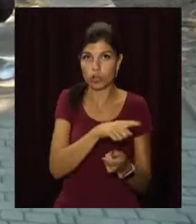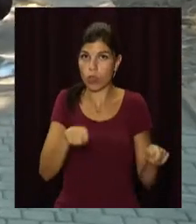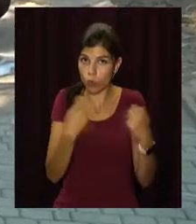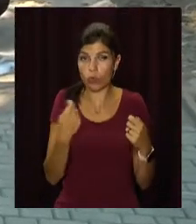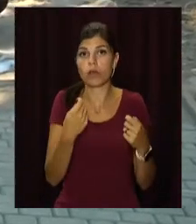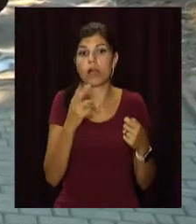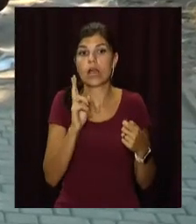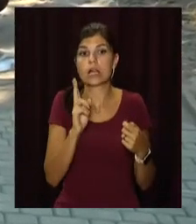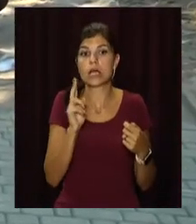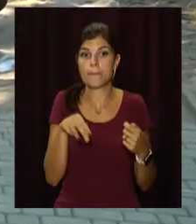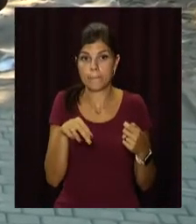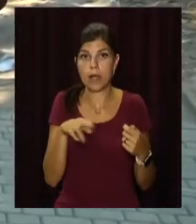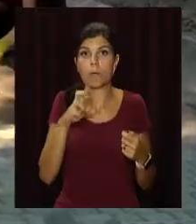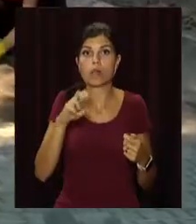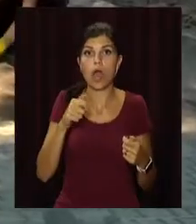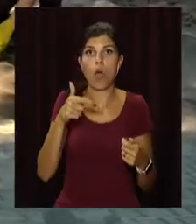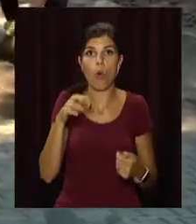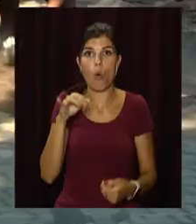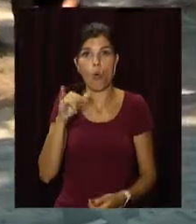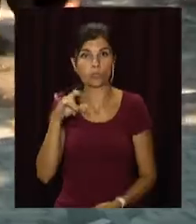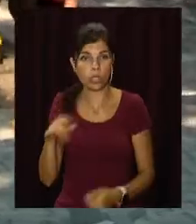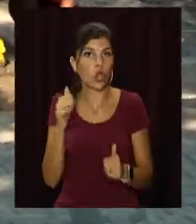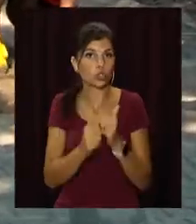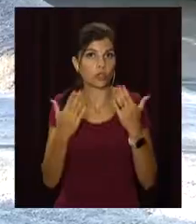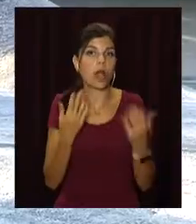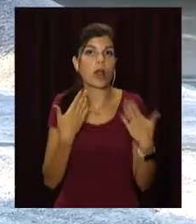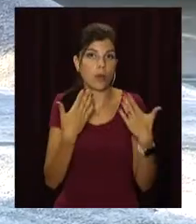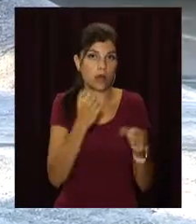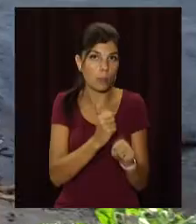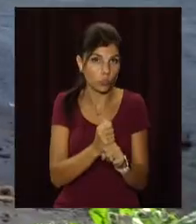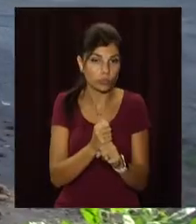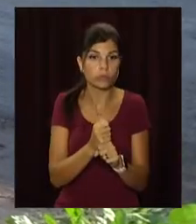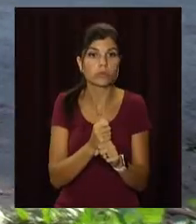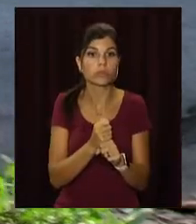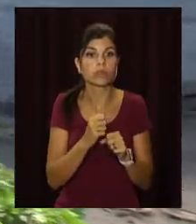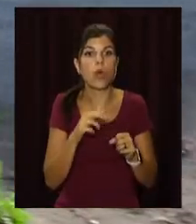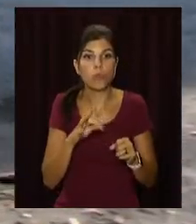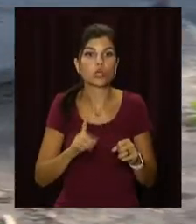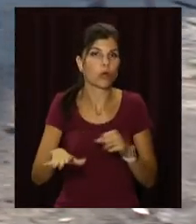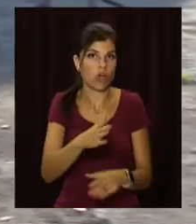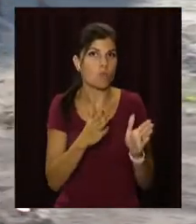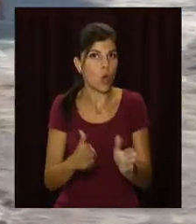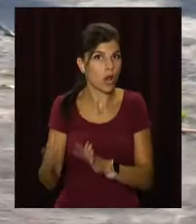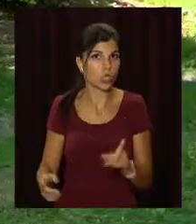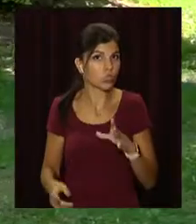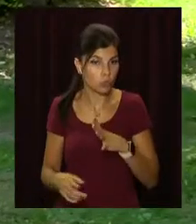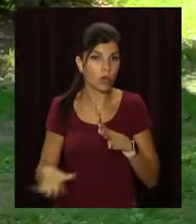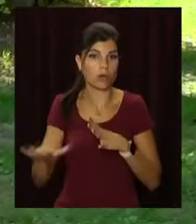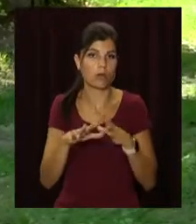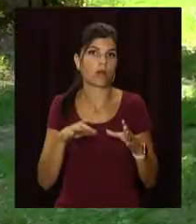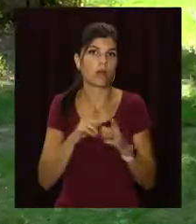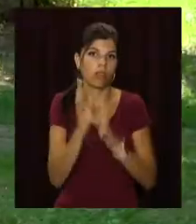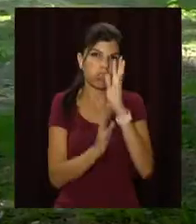Планують заасфальтувати тротуари на 14 вулицях. Перевіряють комунальники і території, про які дбають підприємці. Кажуть, за порушення – штраф. Якщо